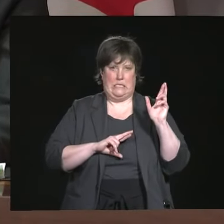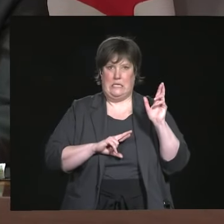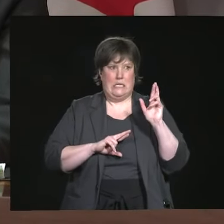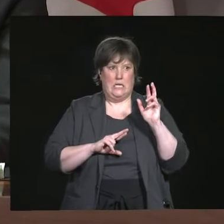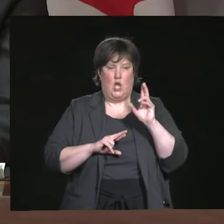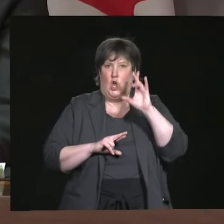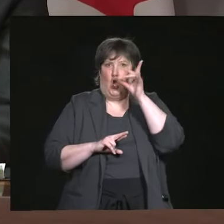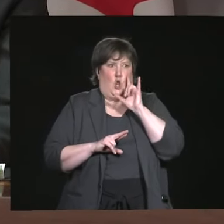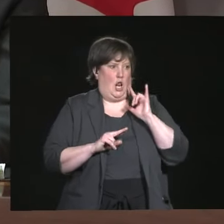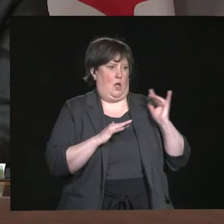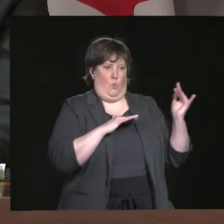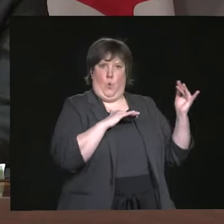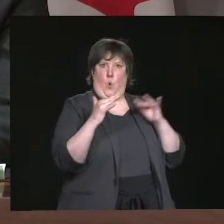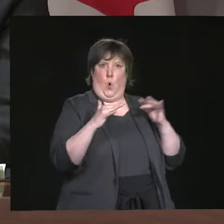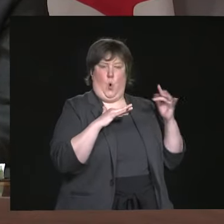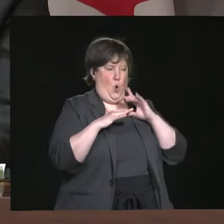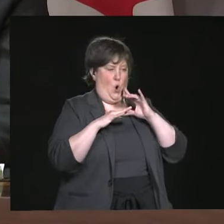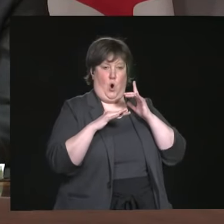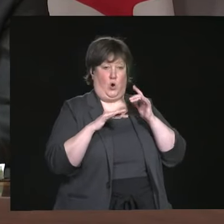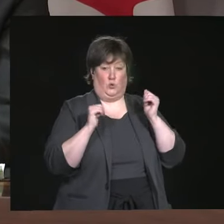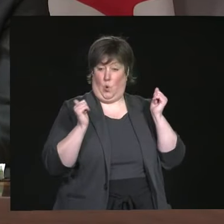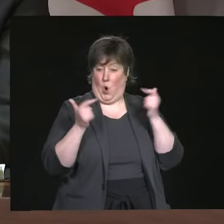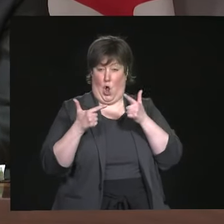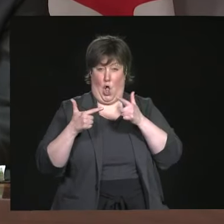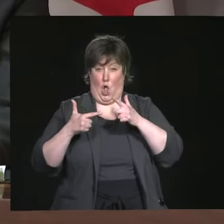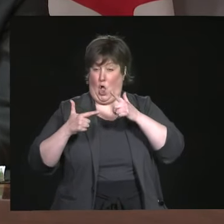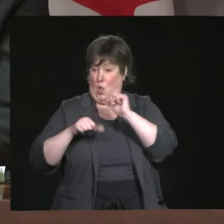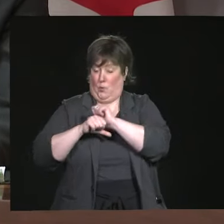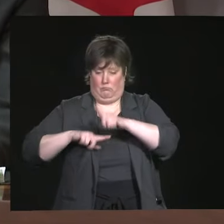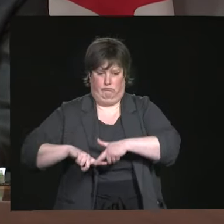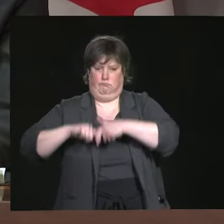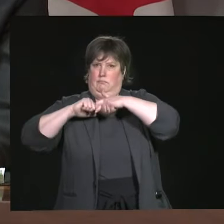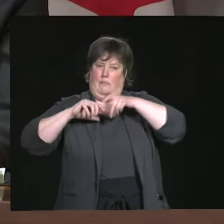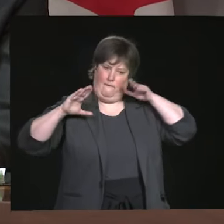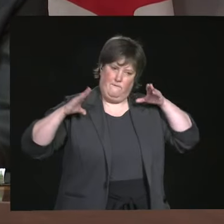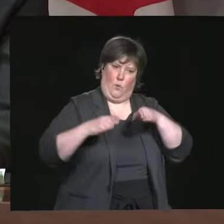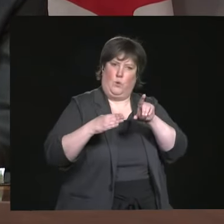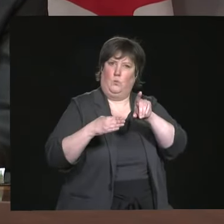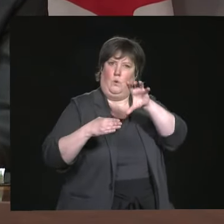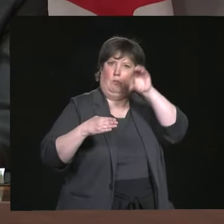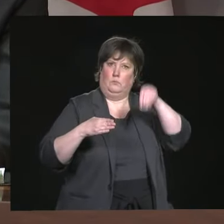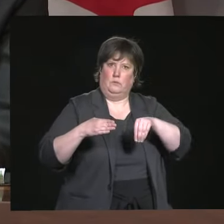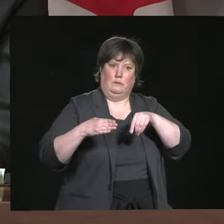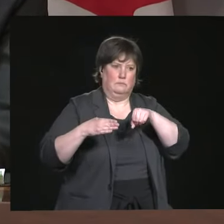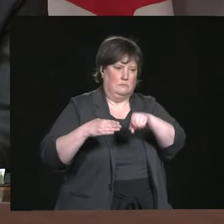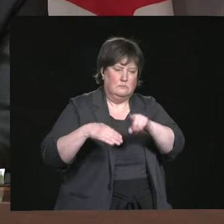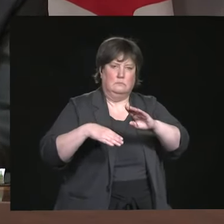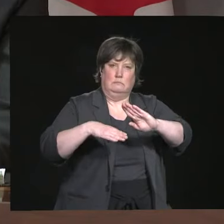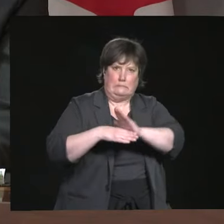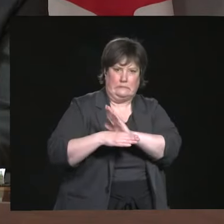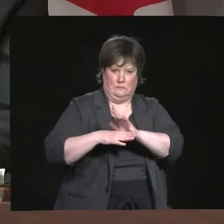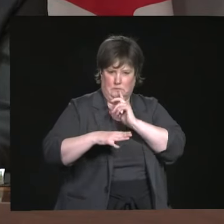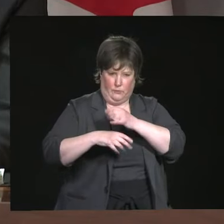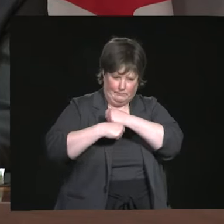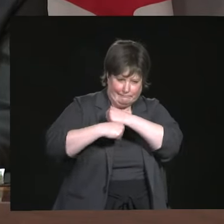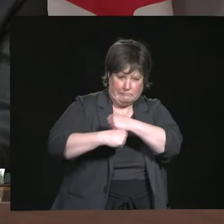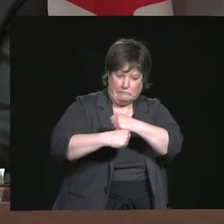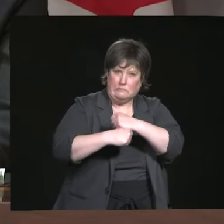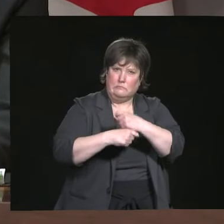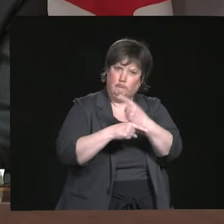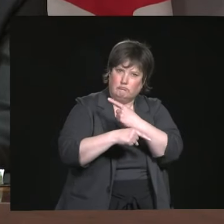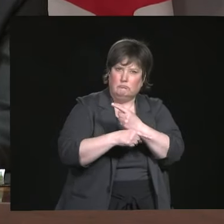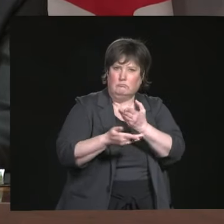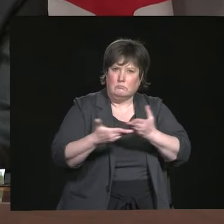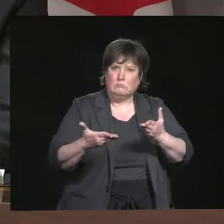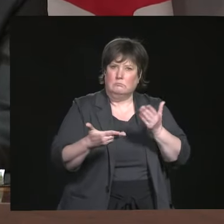au service de la production des équipements dont les provinces et les territoires vont avoir besoin au cours des prochaines semaines. On travaille évidemment très fort